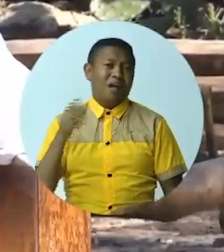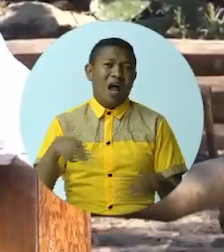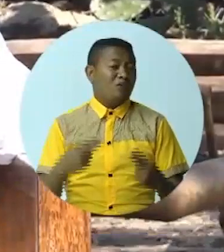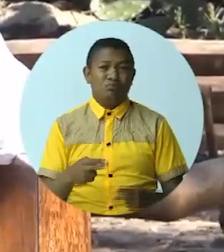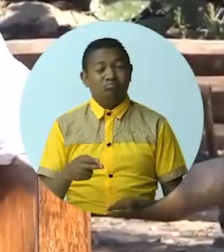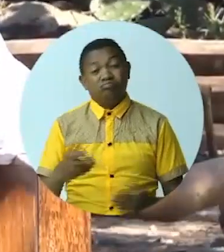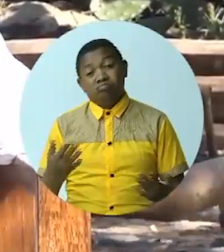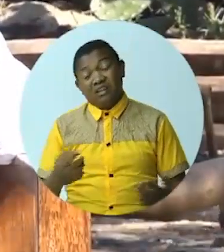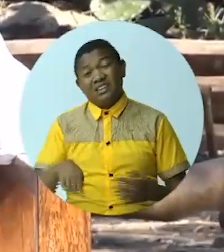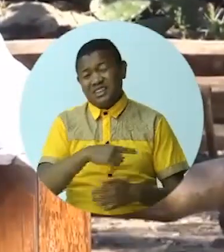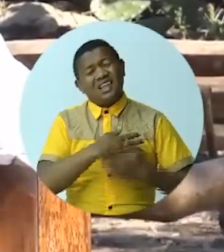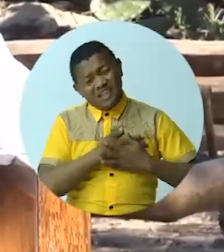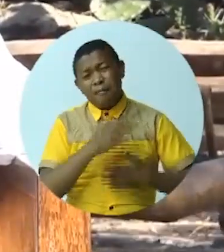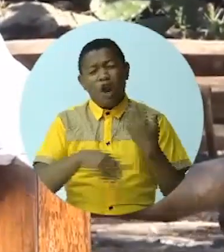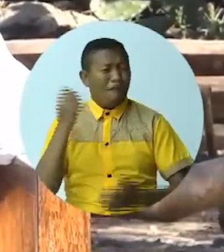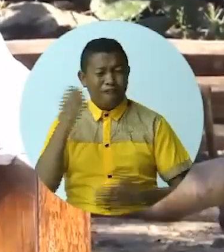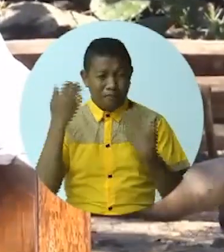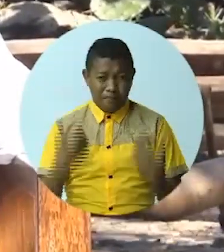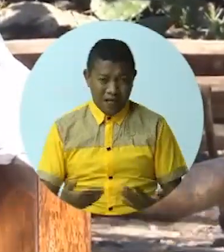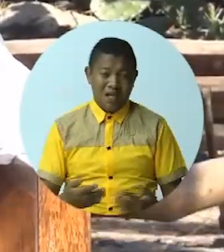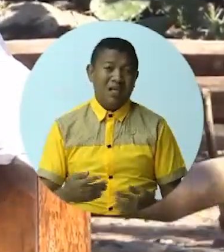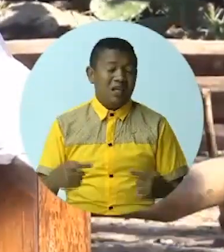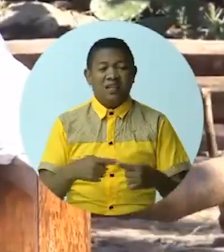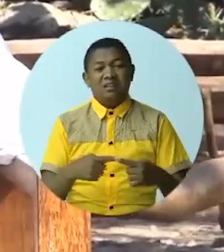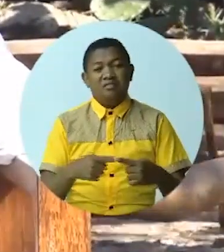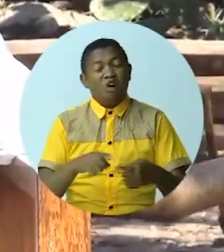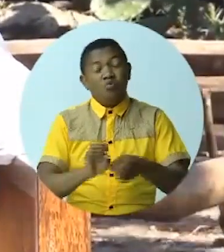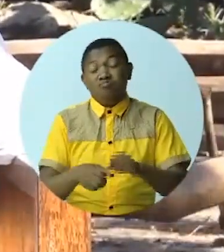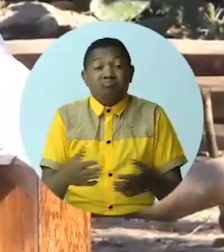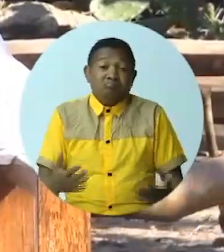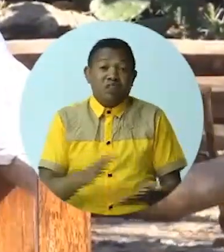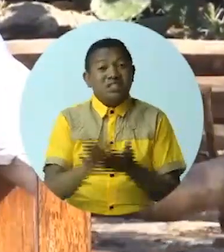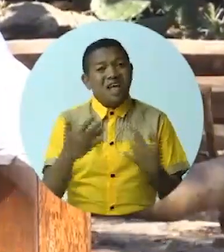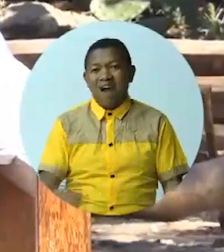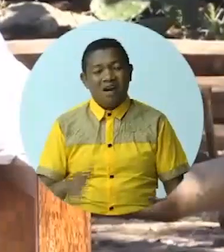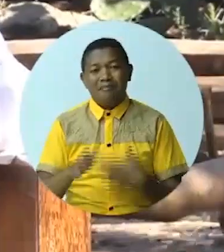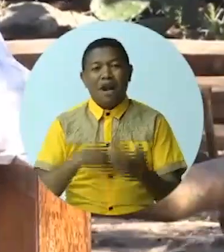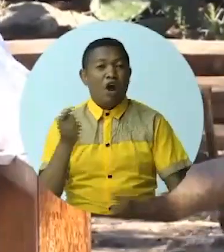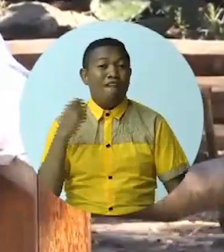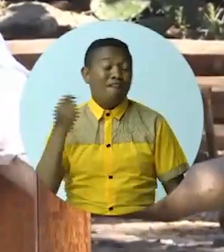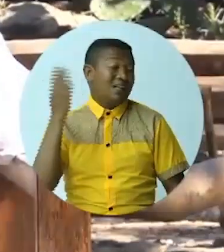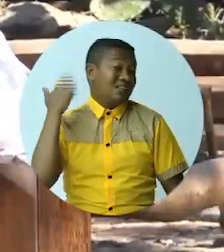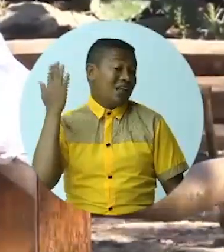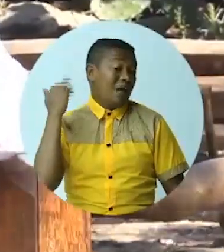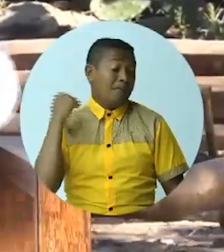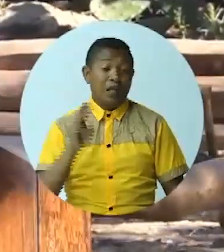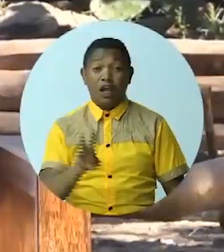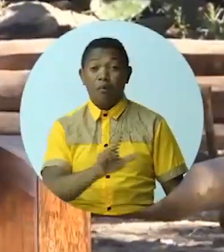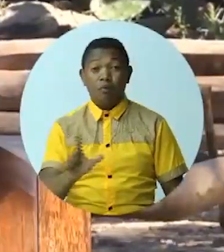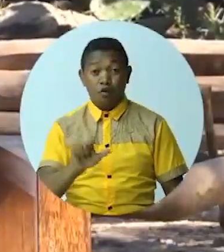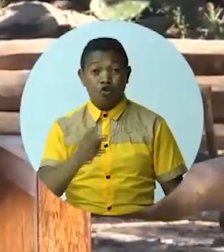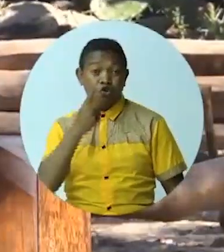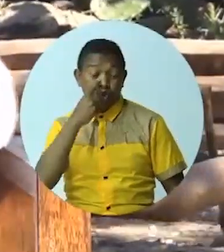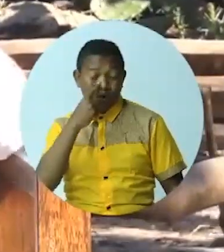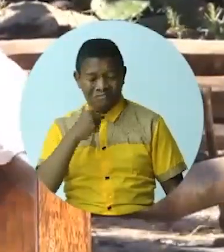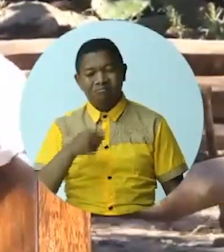nefitsika tamin'ny fahaenina amby roapolo ny volana jona noho ny valanaretina zay natrehantsika. Ny fanirisika dia ny